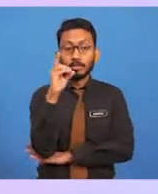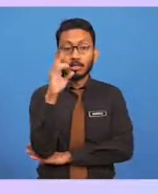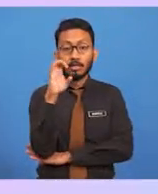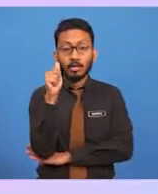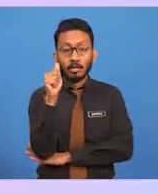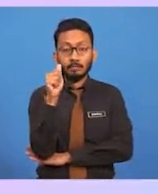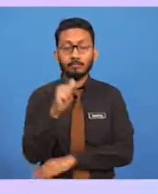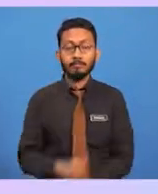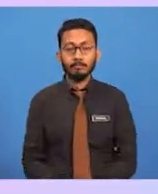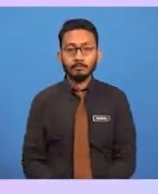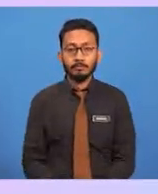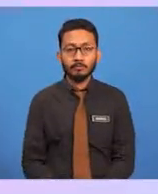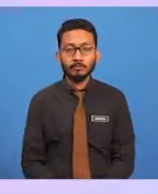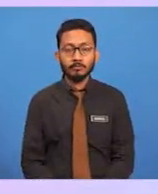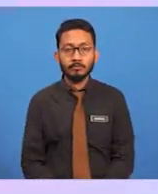ada.